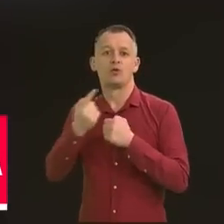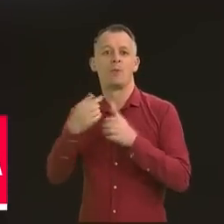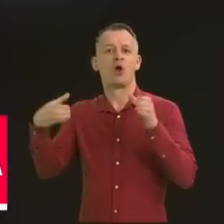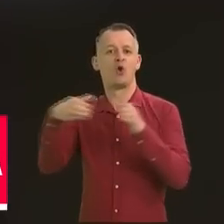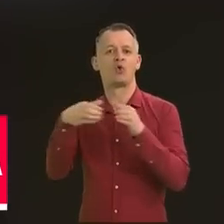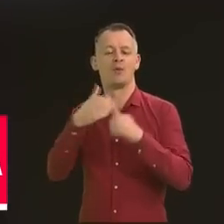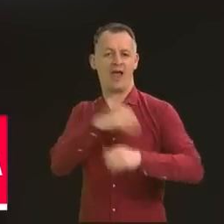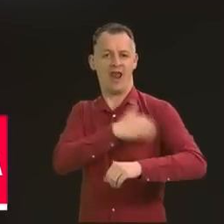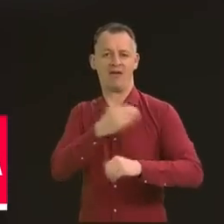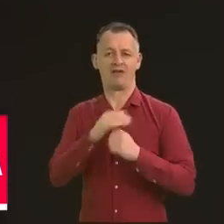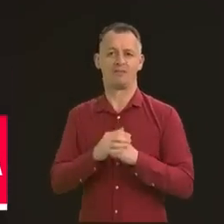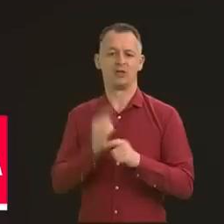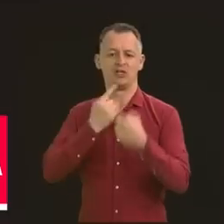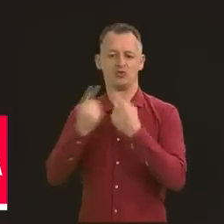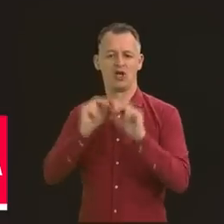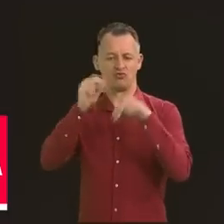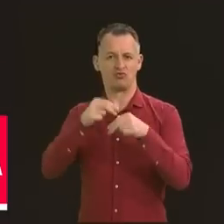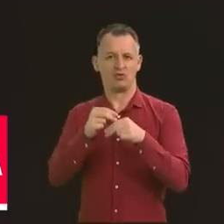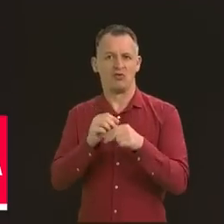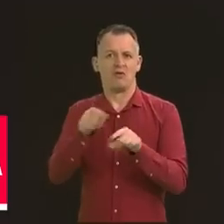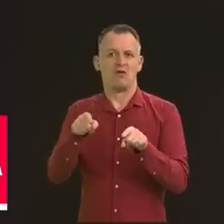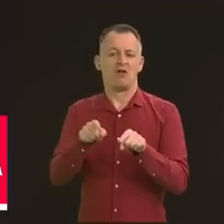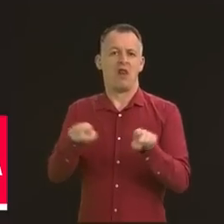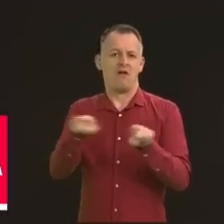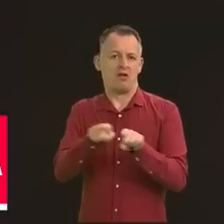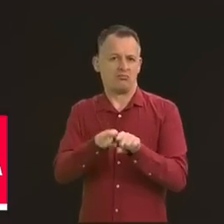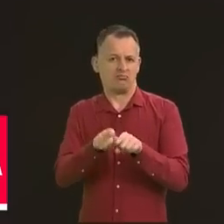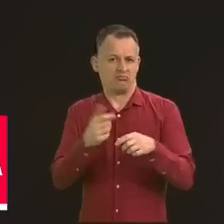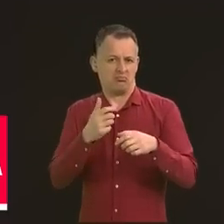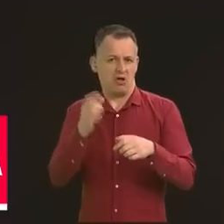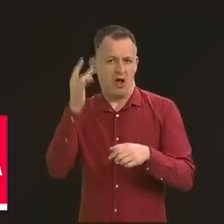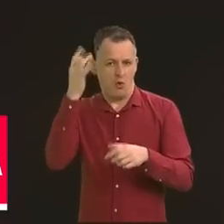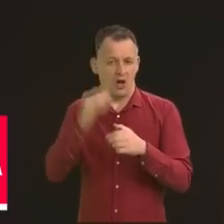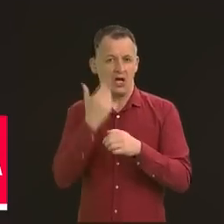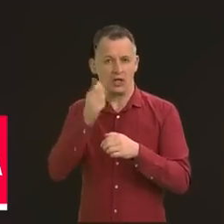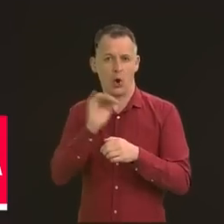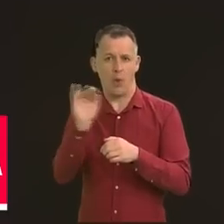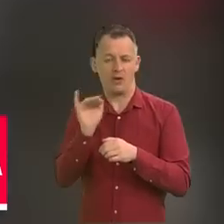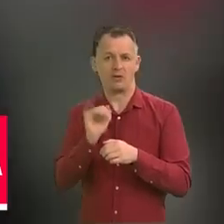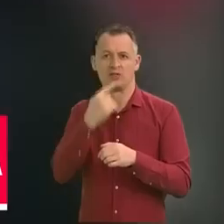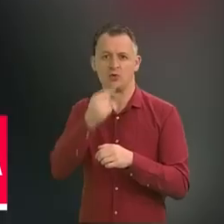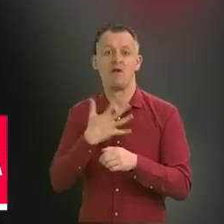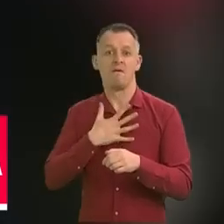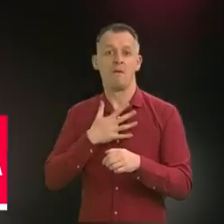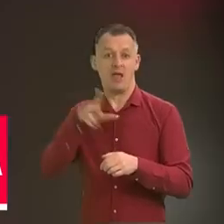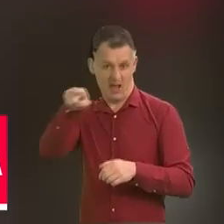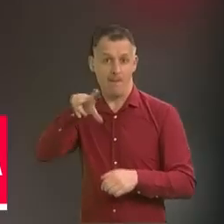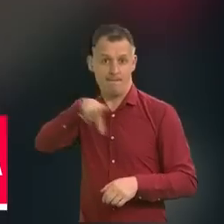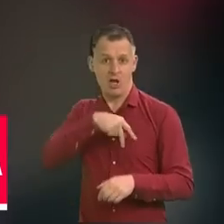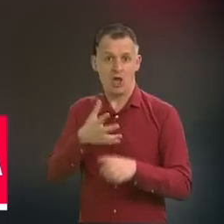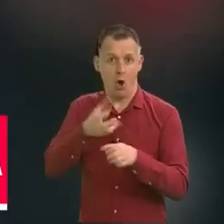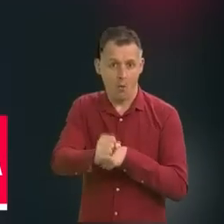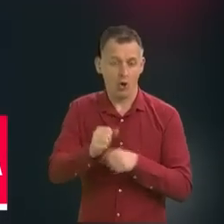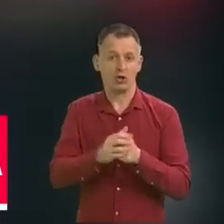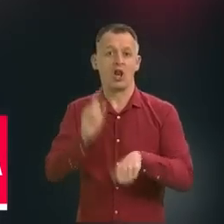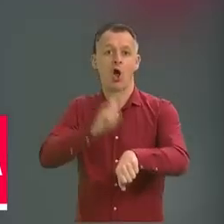elevilor. Discuția capătă o notă sinistră când un băiat intervine. Ar merita să o omor? Băi, cum adică, mă? Discuția a avut loc la 11